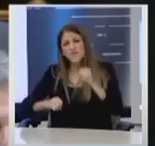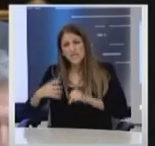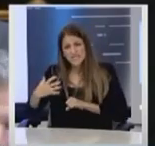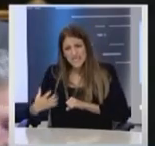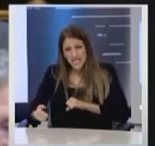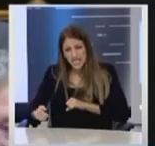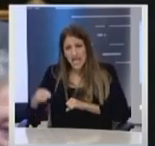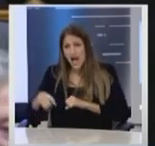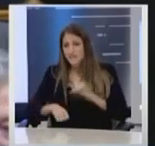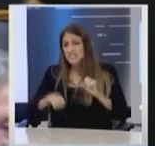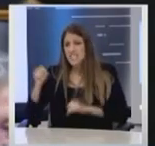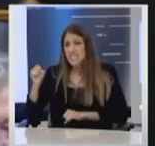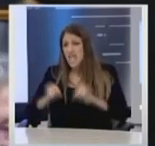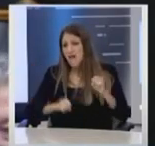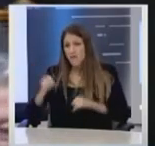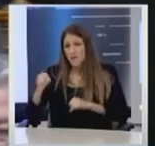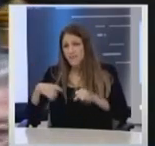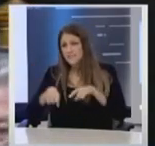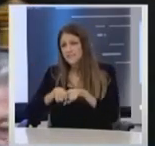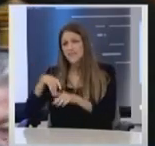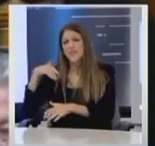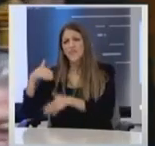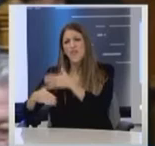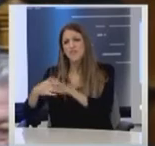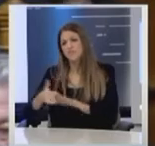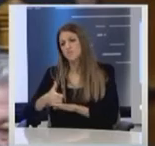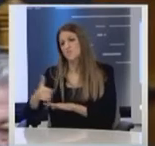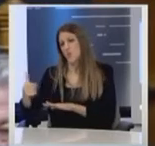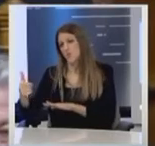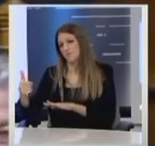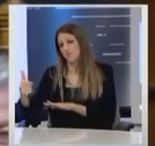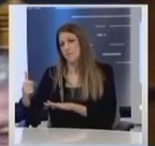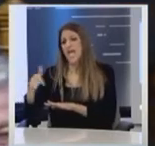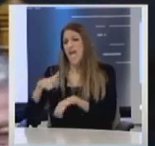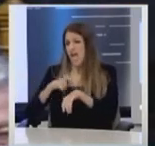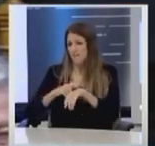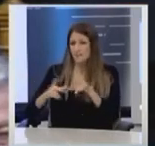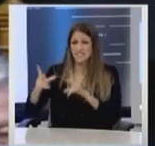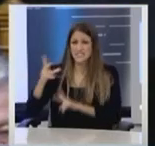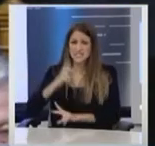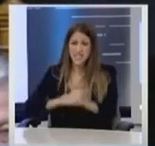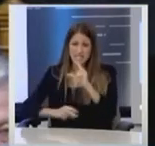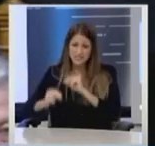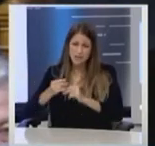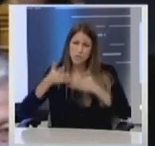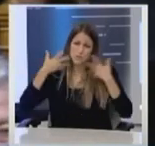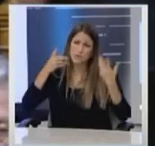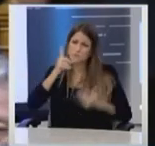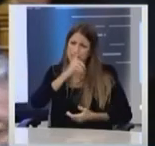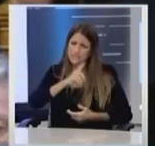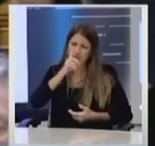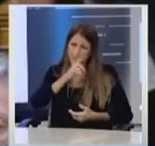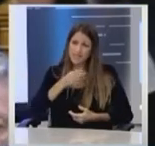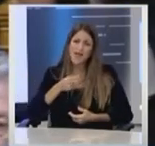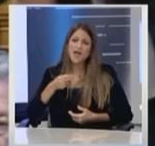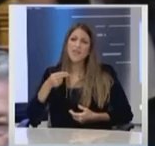σε δευτερεύοντα διαδικαστικά ζητήματα, συζητάμε με περισσή υποκρισία την υπόθεση